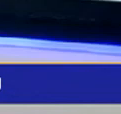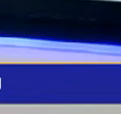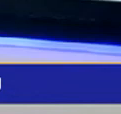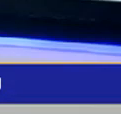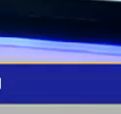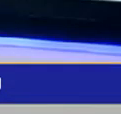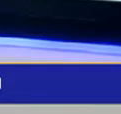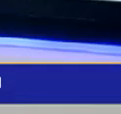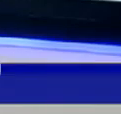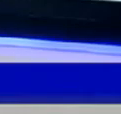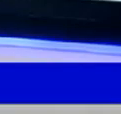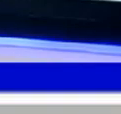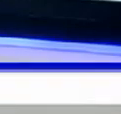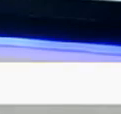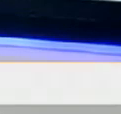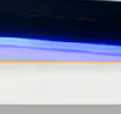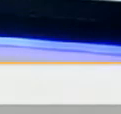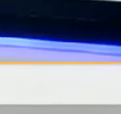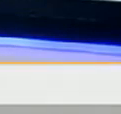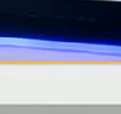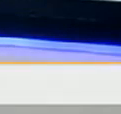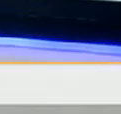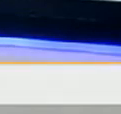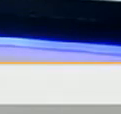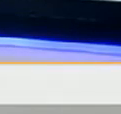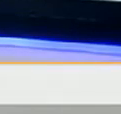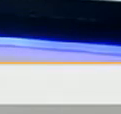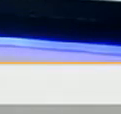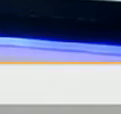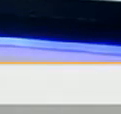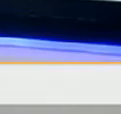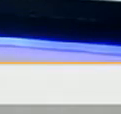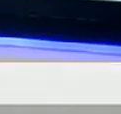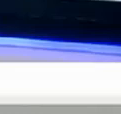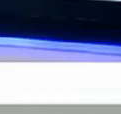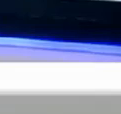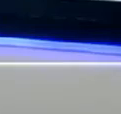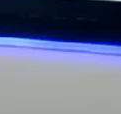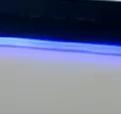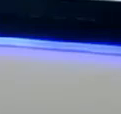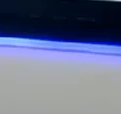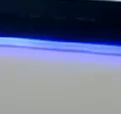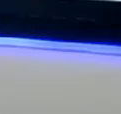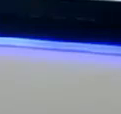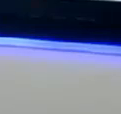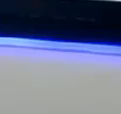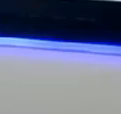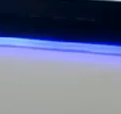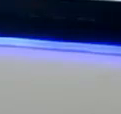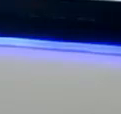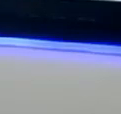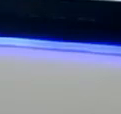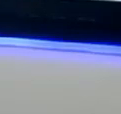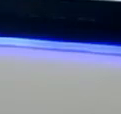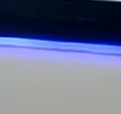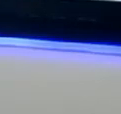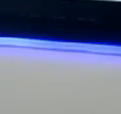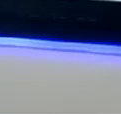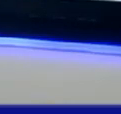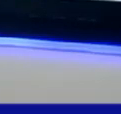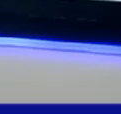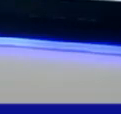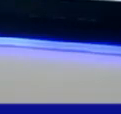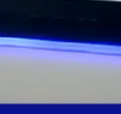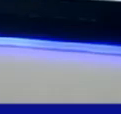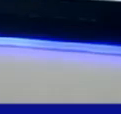fgv yang baharu manakala Tan Sri Mohamad Isa Samad dilantik sebagai pemangku pengerusi suruhanjaya pengangkutan awam darat